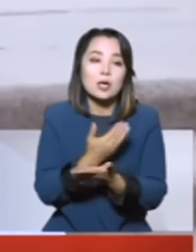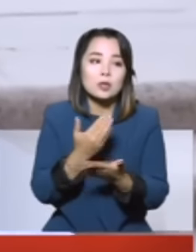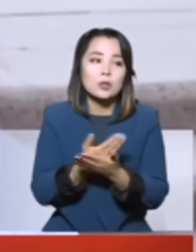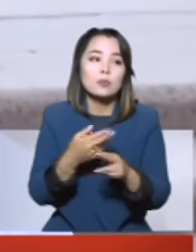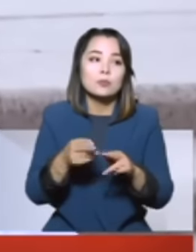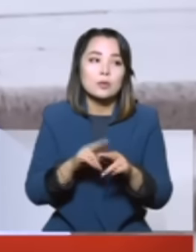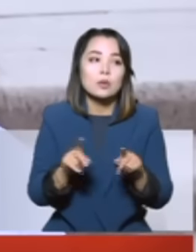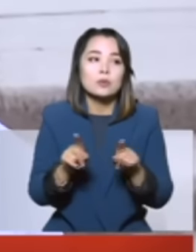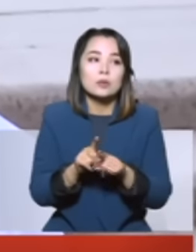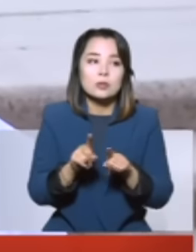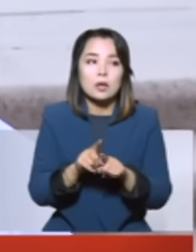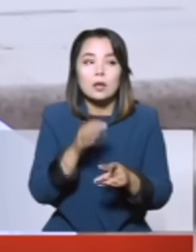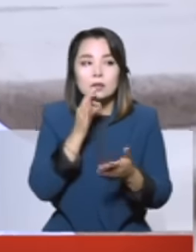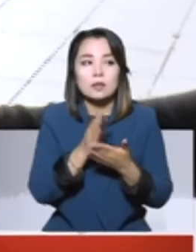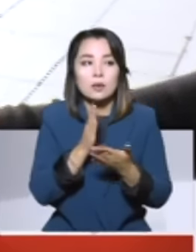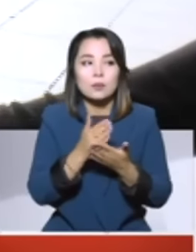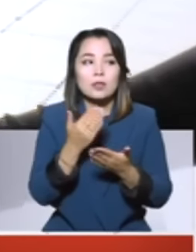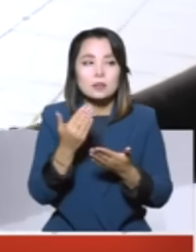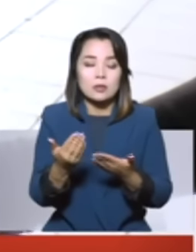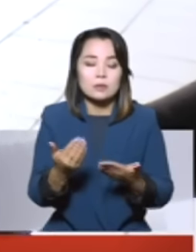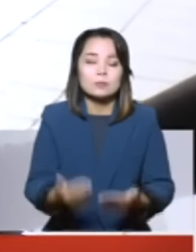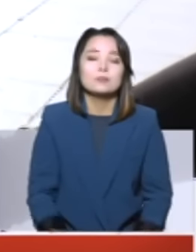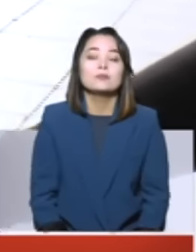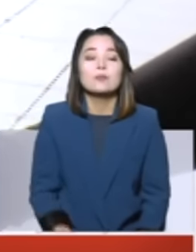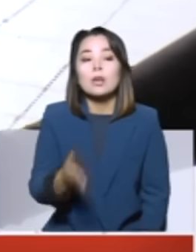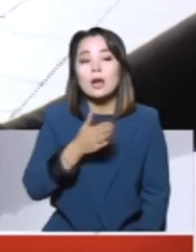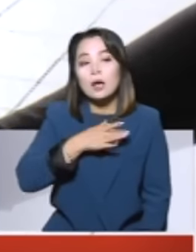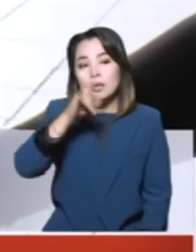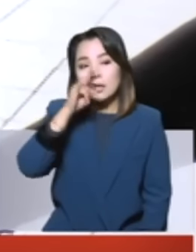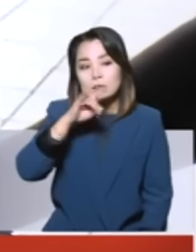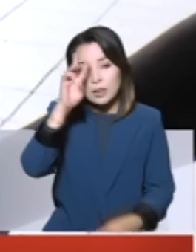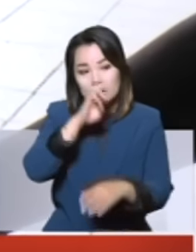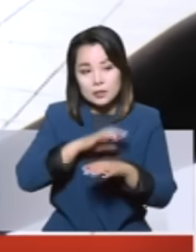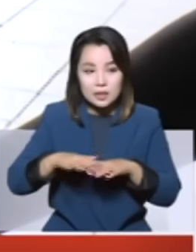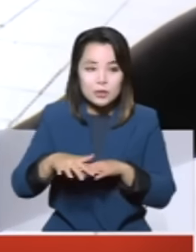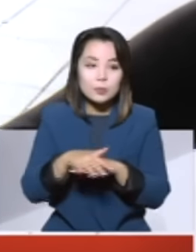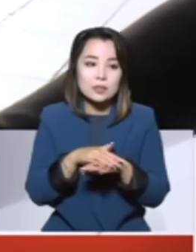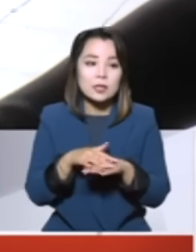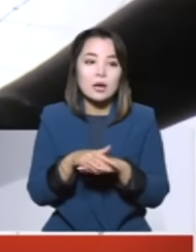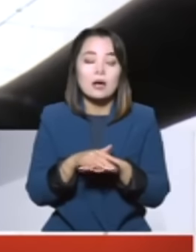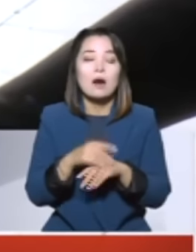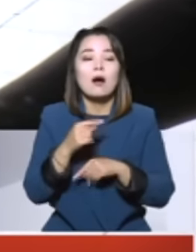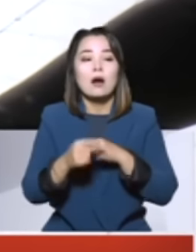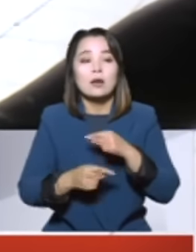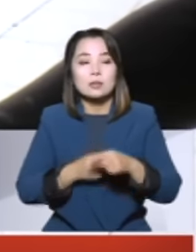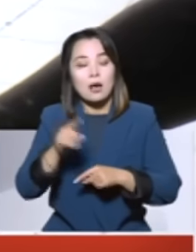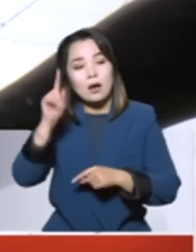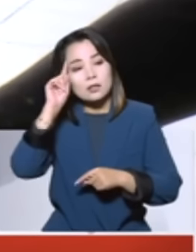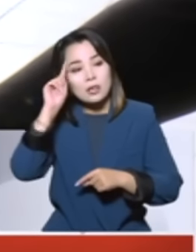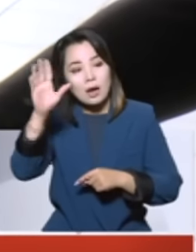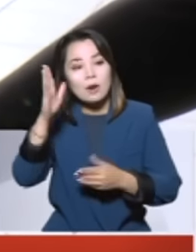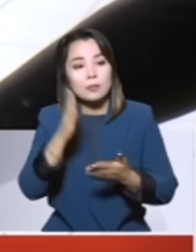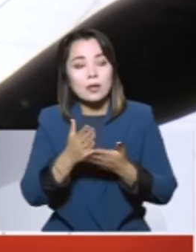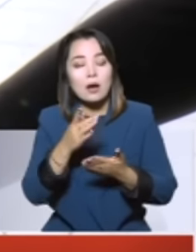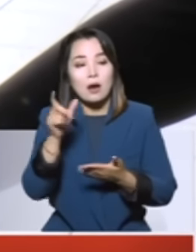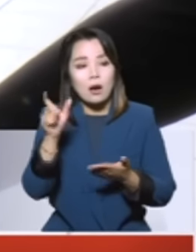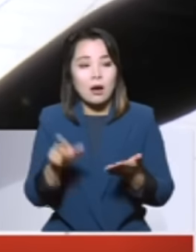суық, басқан жері сықырлап келіп қалды. Енді біздің қазақ еліміздің атақты